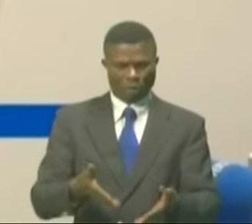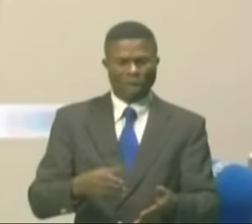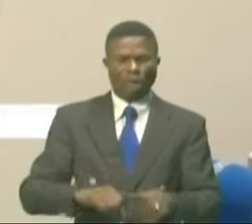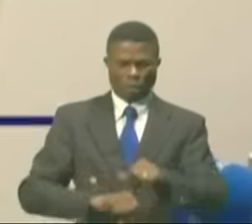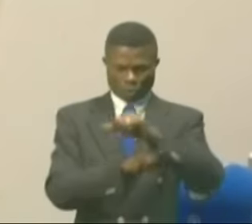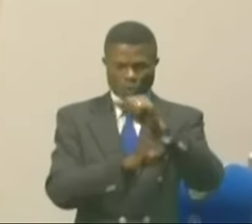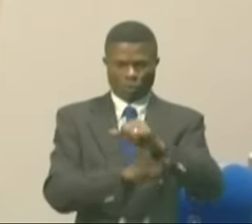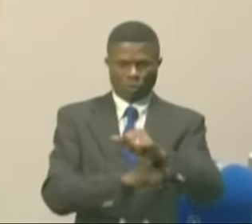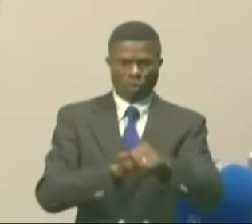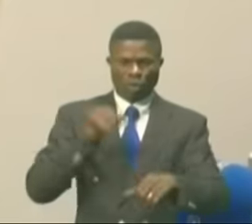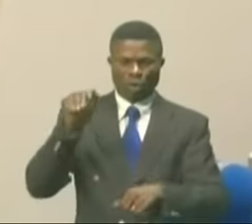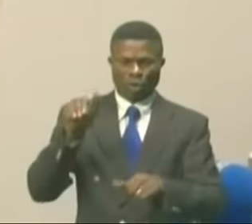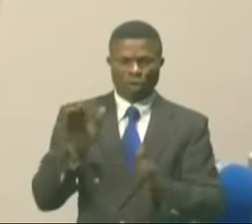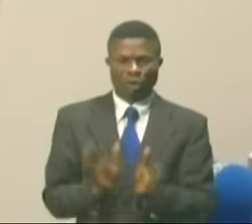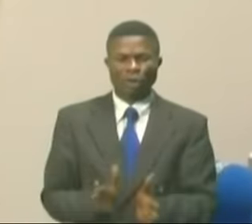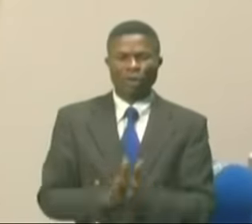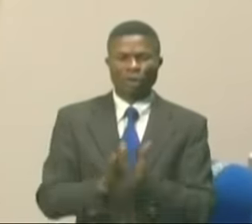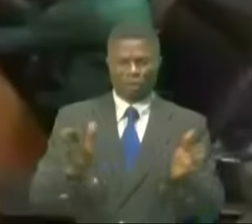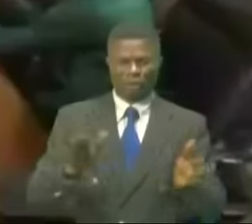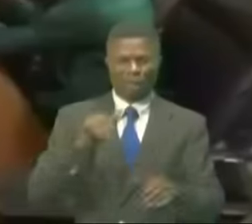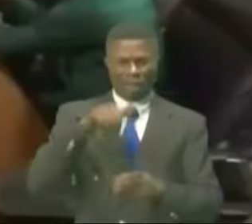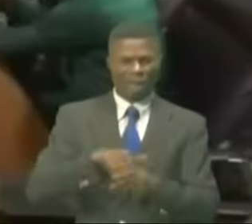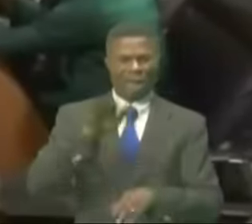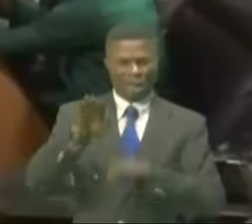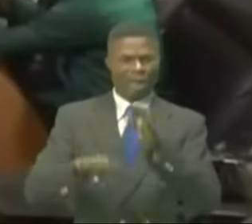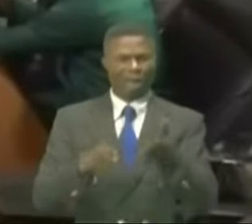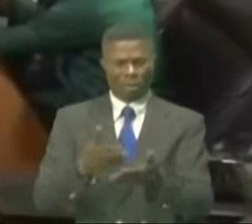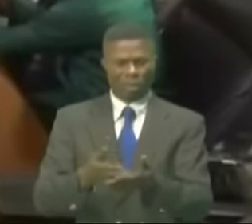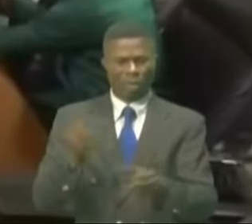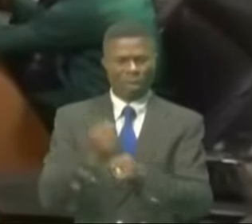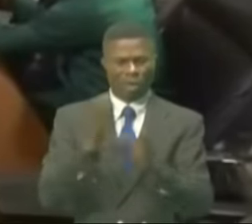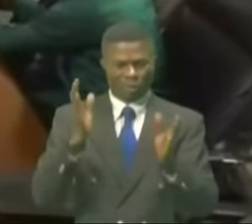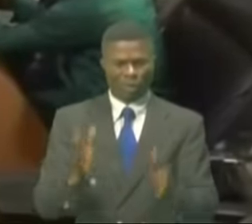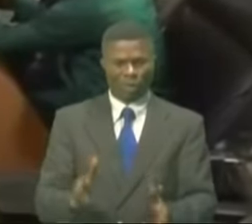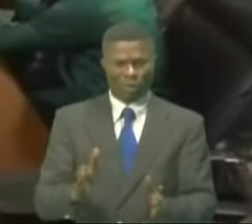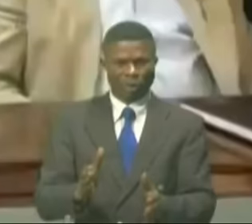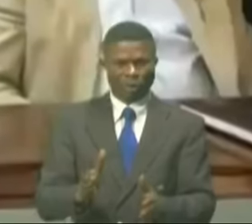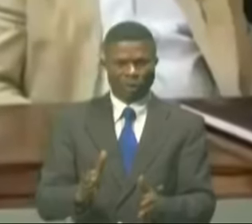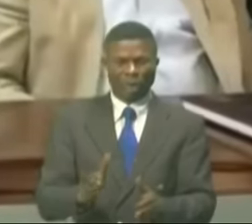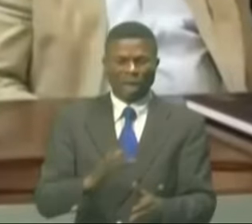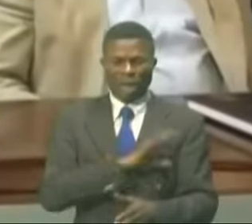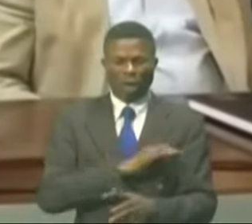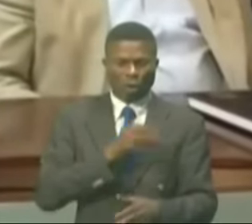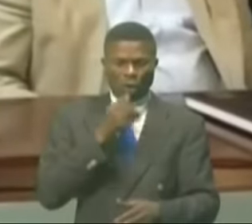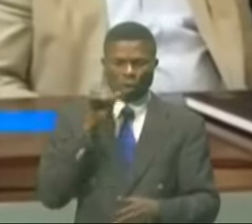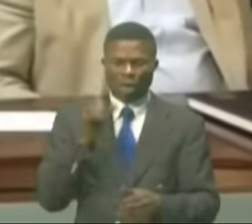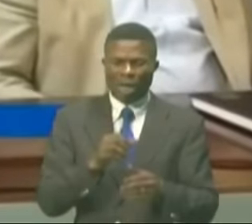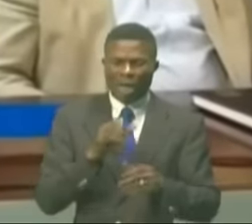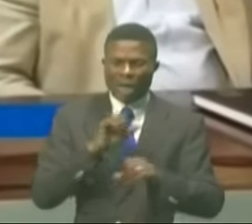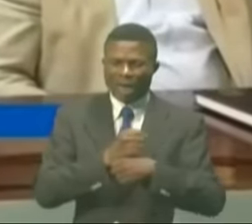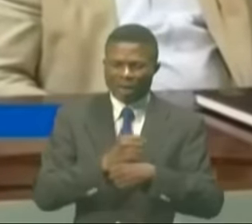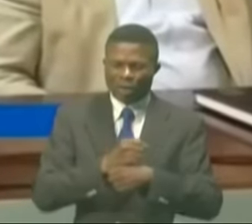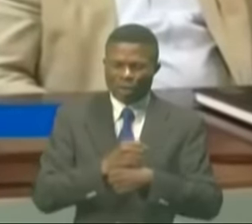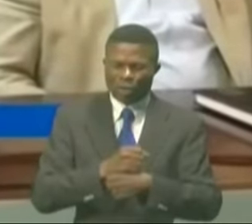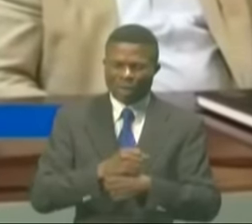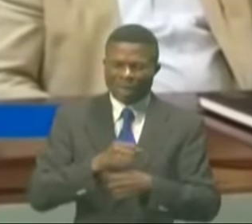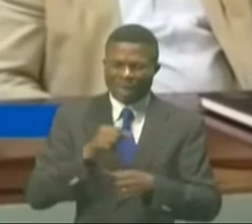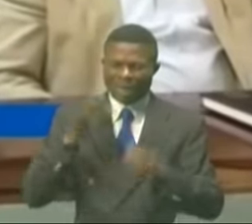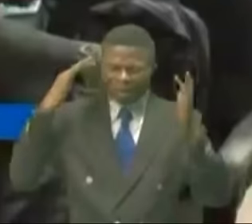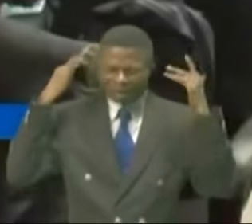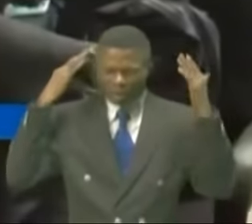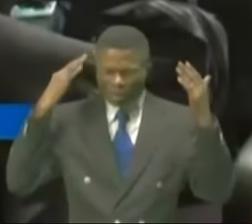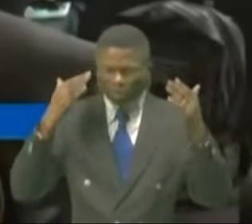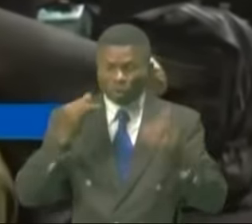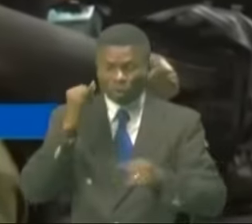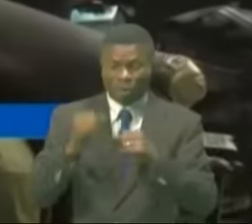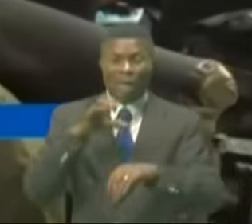d'accompagner l'employé dans les démarches. Ces agents qui se sont illustrés par des actes peu communs seront